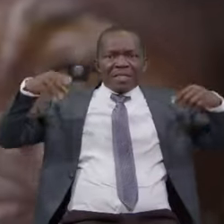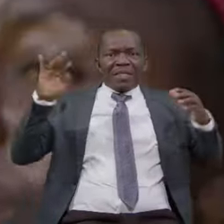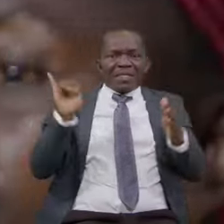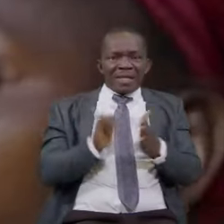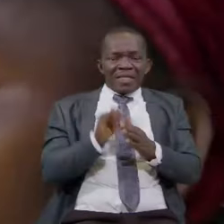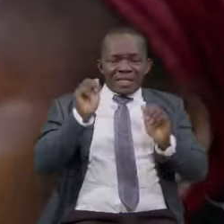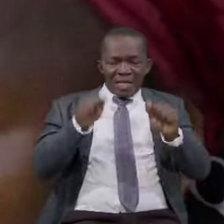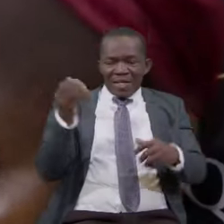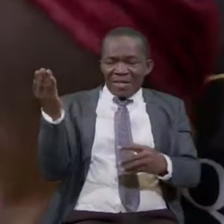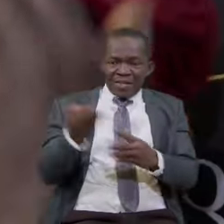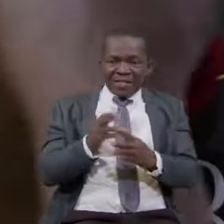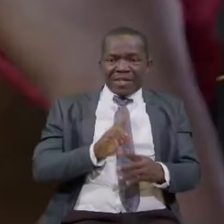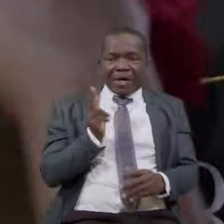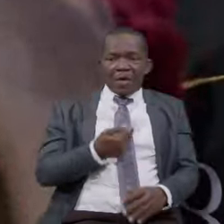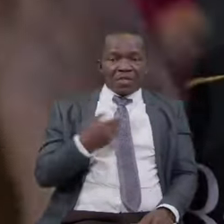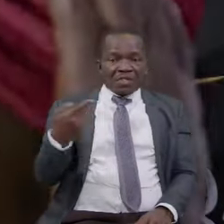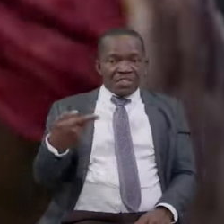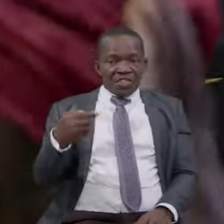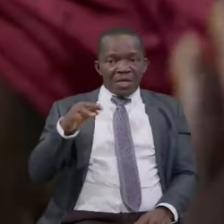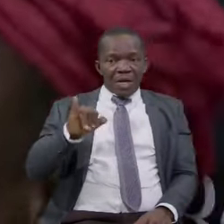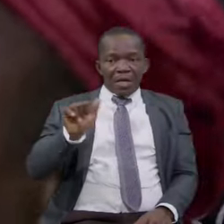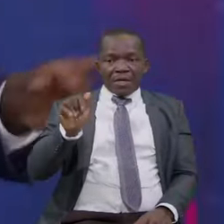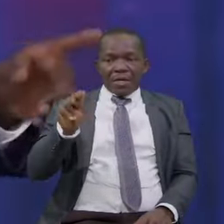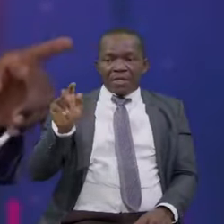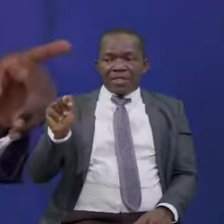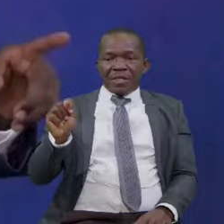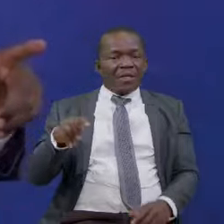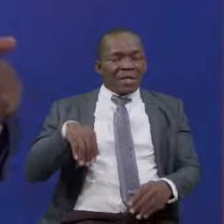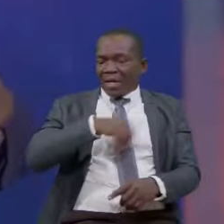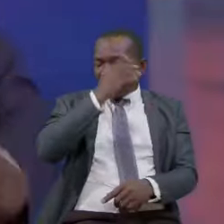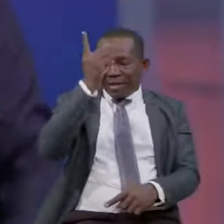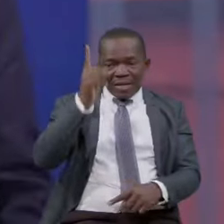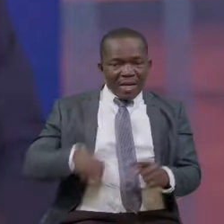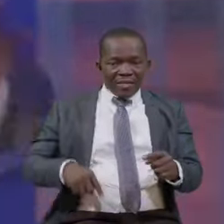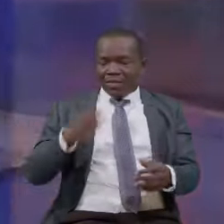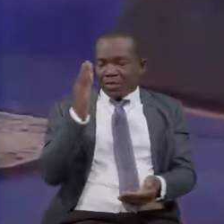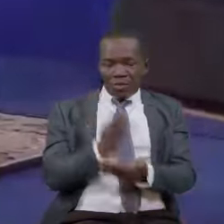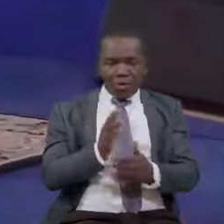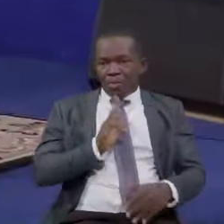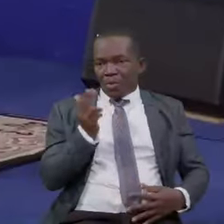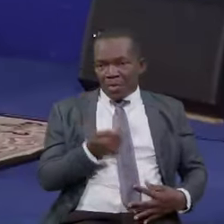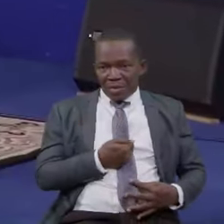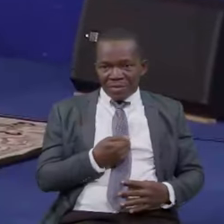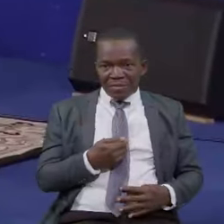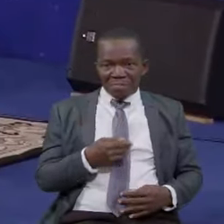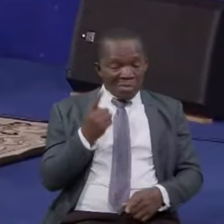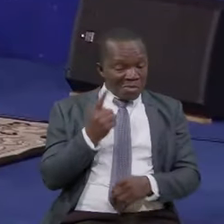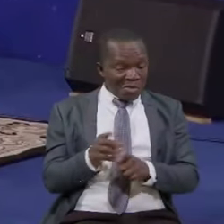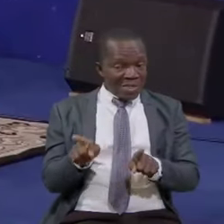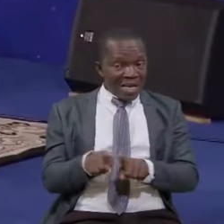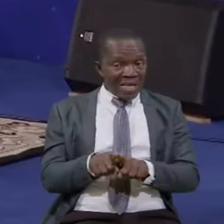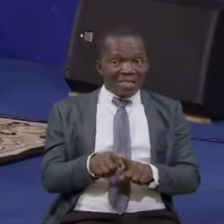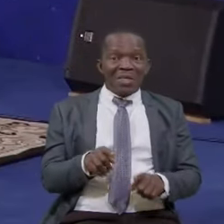géants peuvent se vanter c'est ce qu'ils sont ils peuvent dire donnez-moi un homme là-bas s'il arrive à me